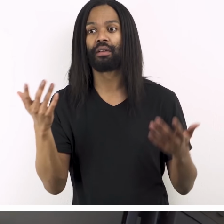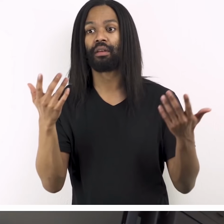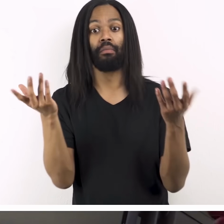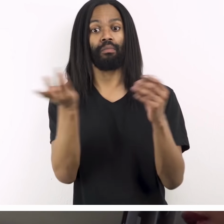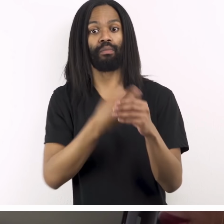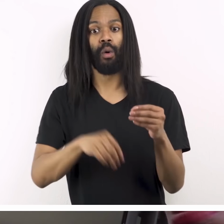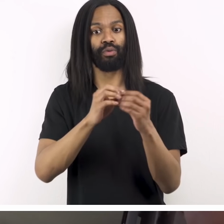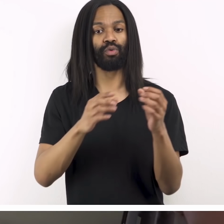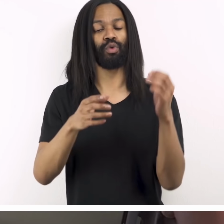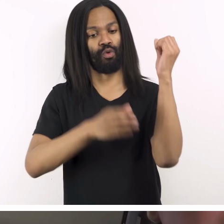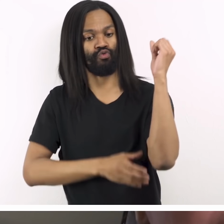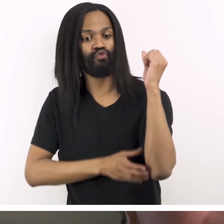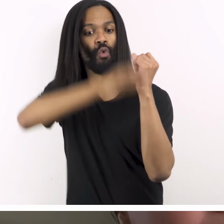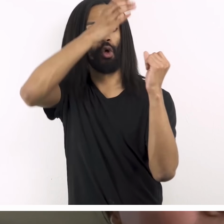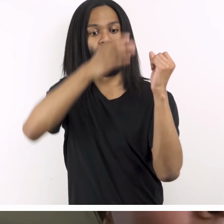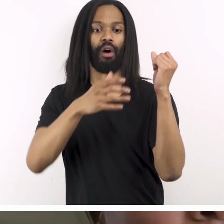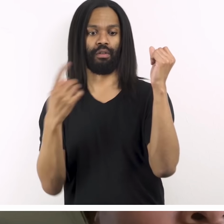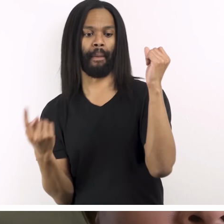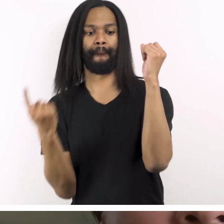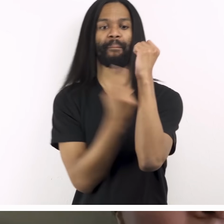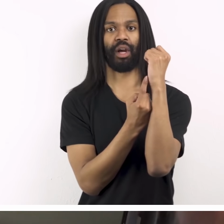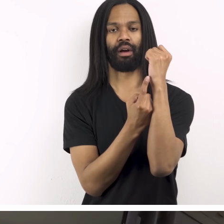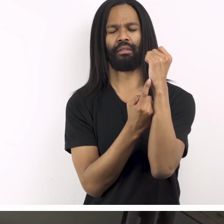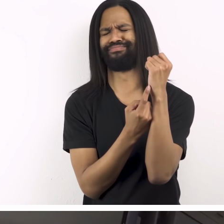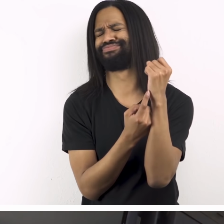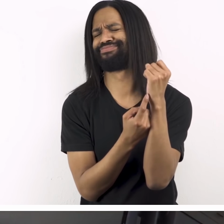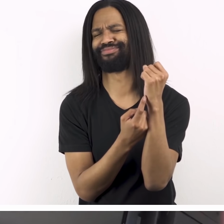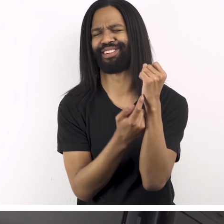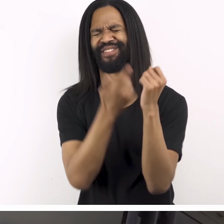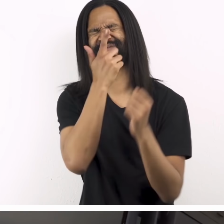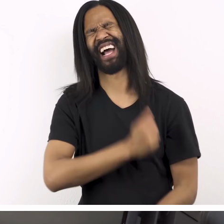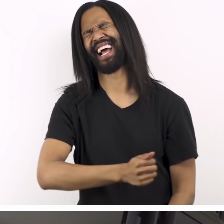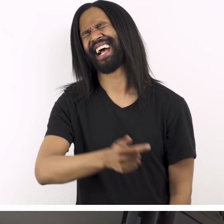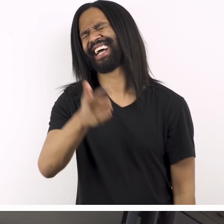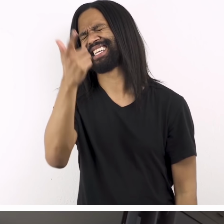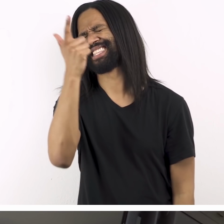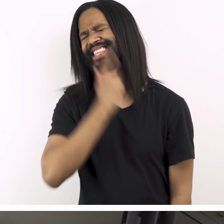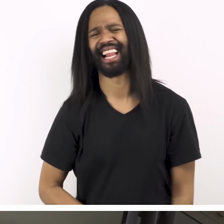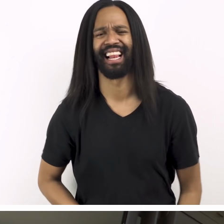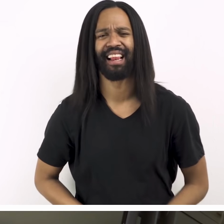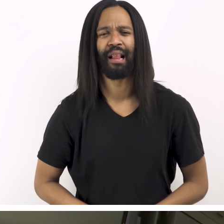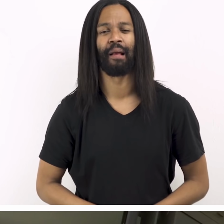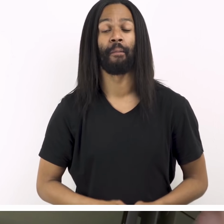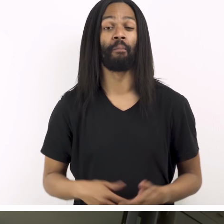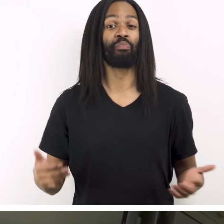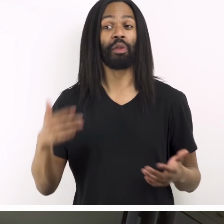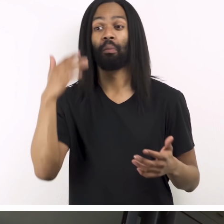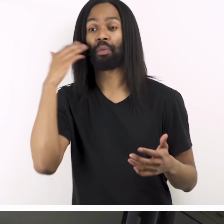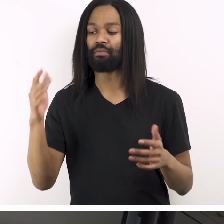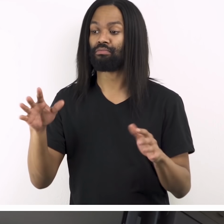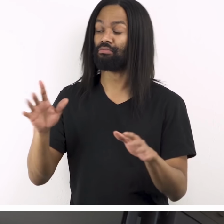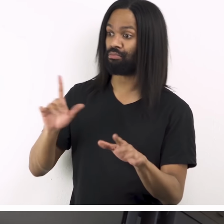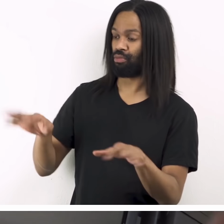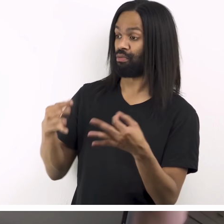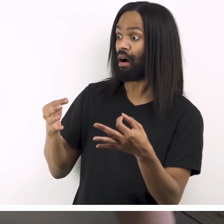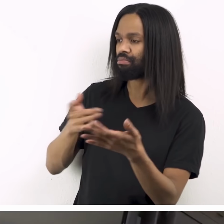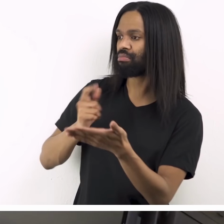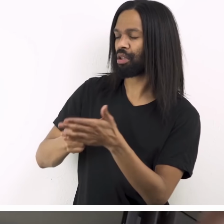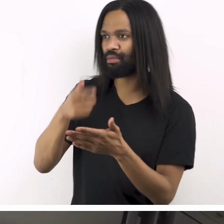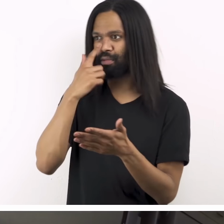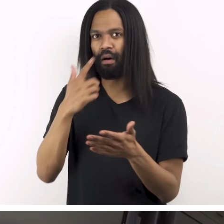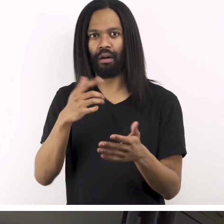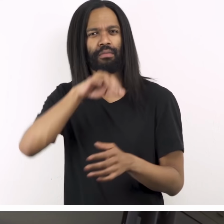tuteurez, c'est une plante qui se tuteur, mais c'est une plante extrêmement facile. Donc du coup, voilà, si vous le trouvez et que vous kiffez un petit peu